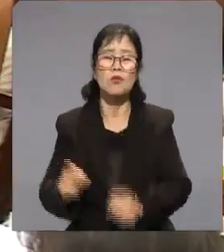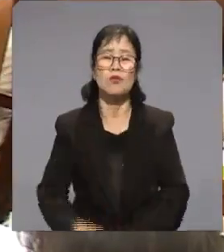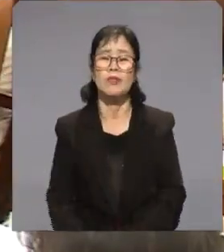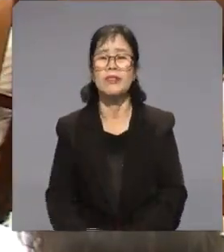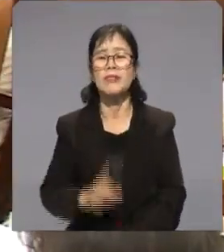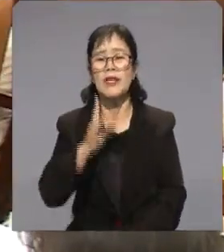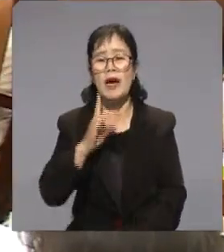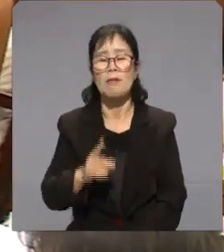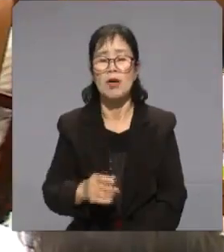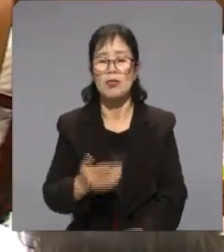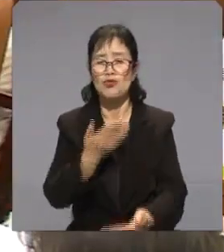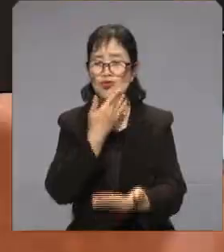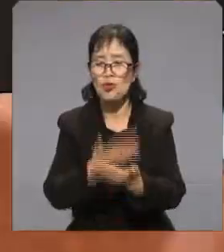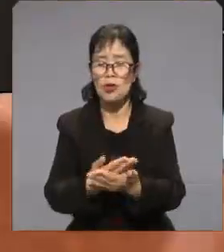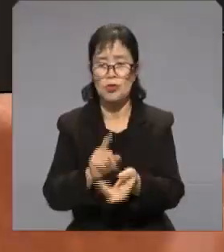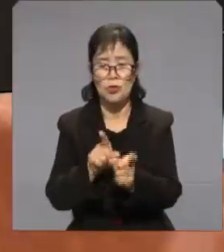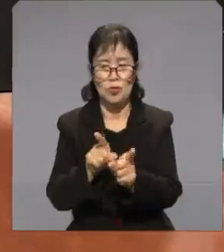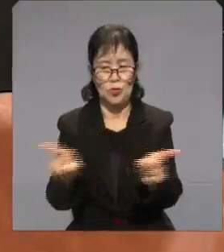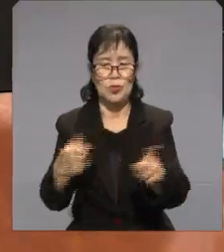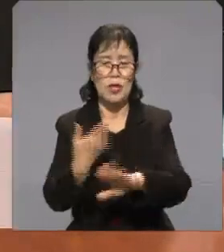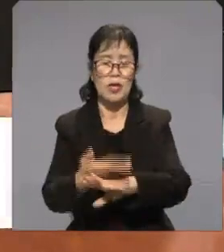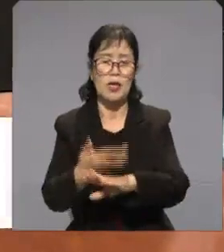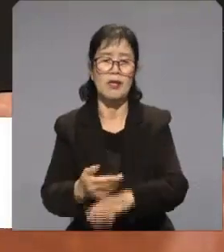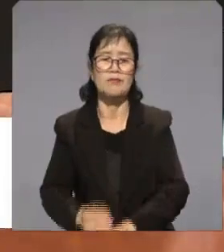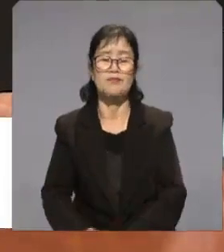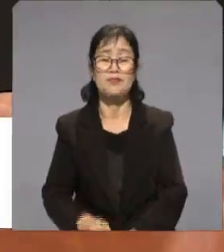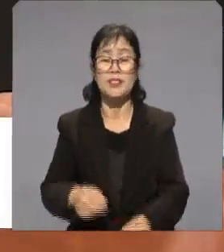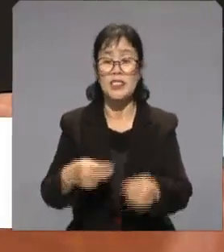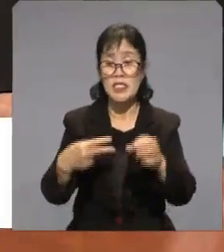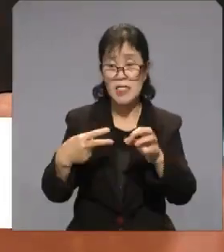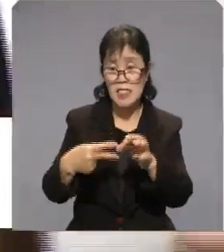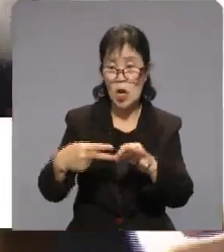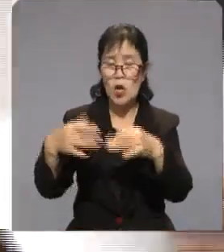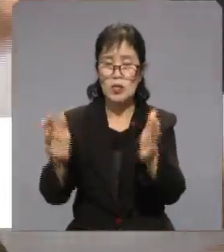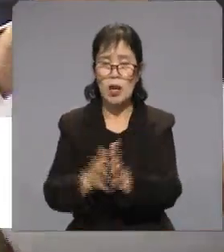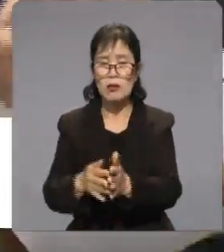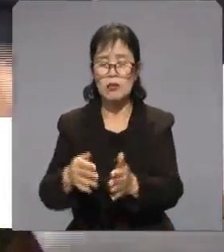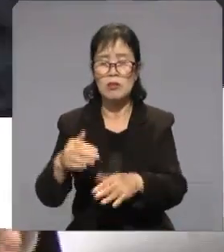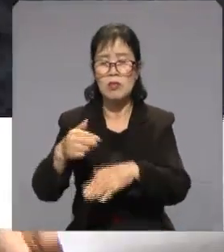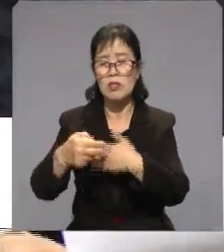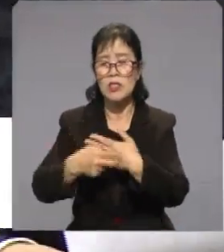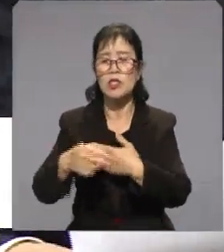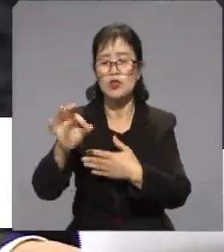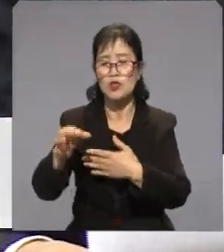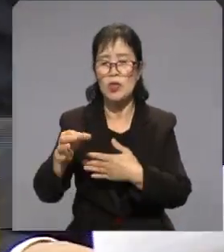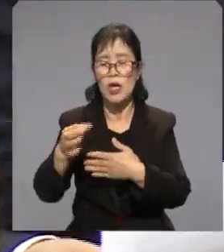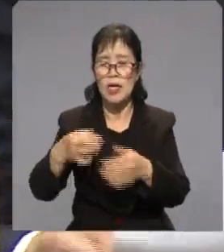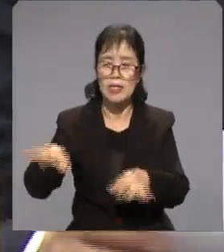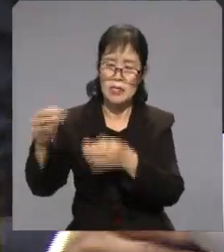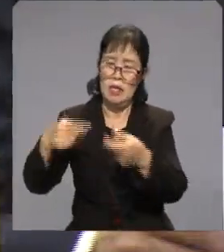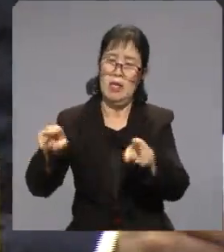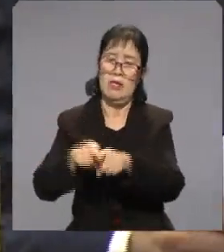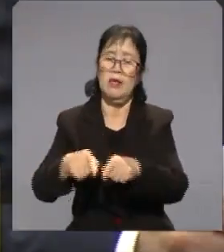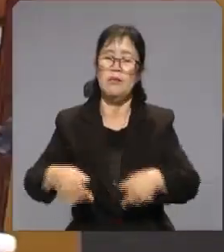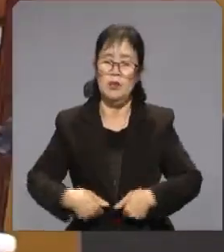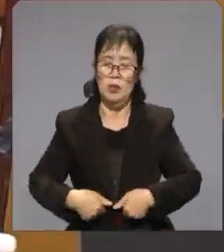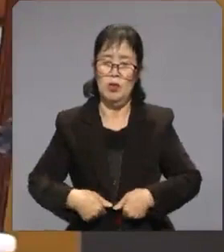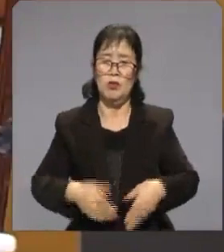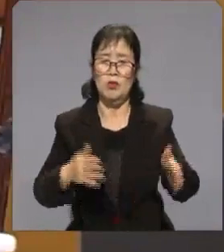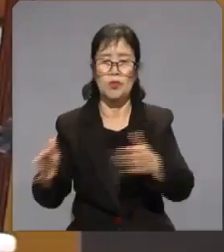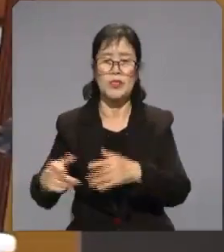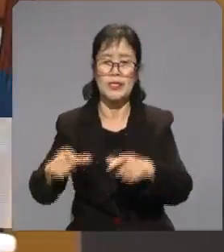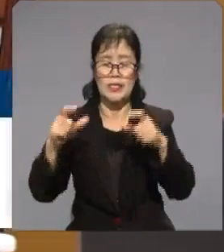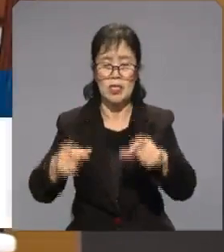다만 방점은 서로 달랐습니다. 여당은 수가 인상이 동반돼야 한다고 강조했고